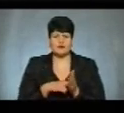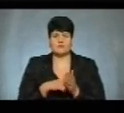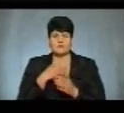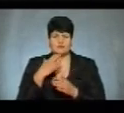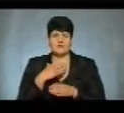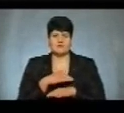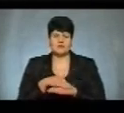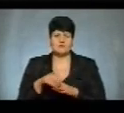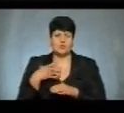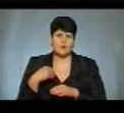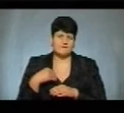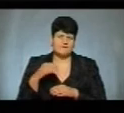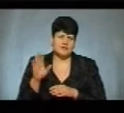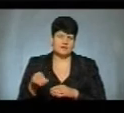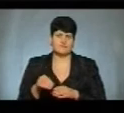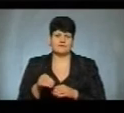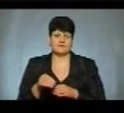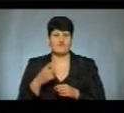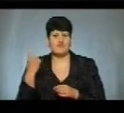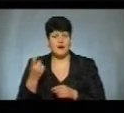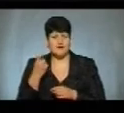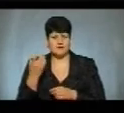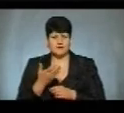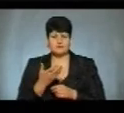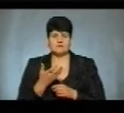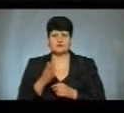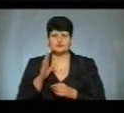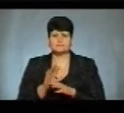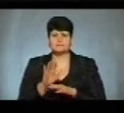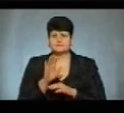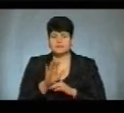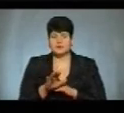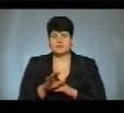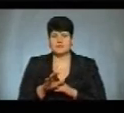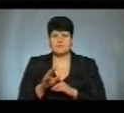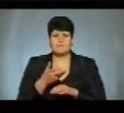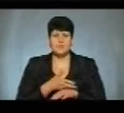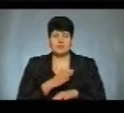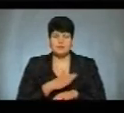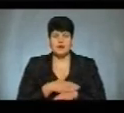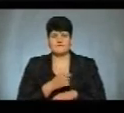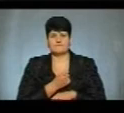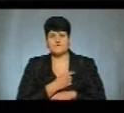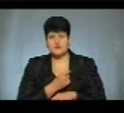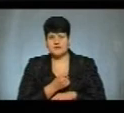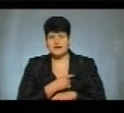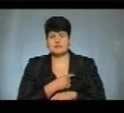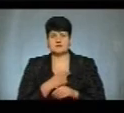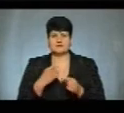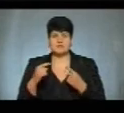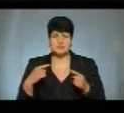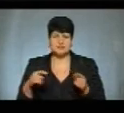Львів, будемо відсилати ті конверти і в Харків. Будуть відсилатися конверти і в Полтаву, і в Одесу, в інші ті